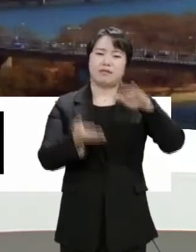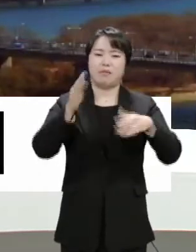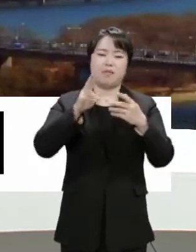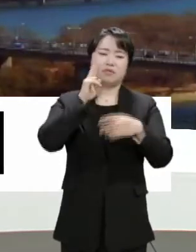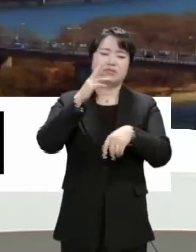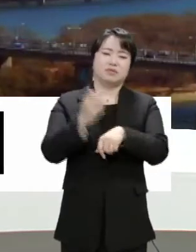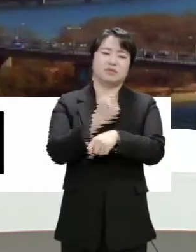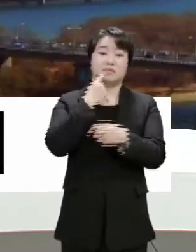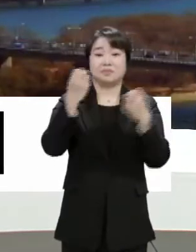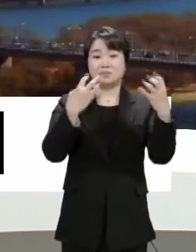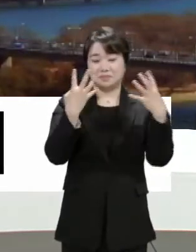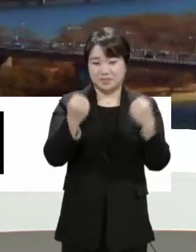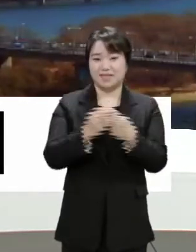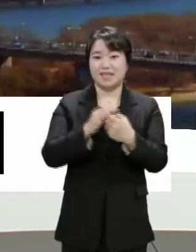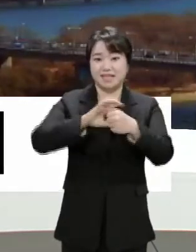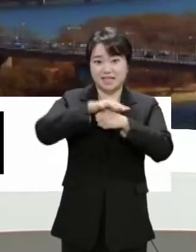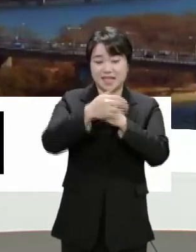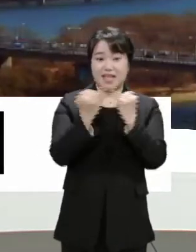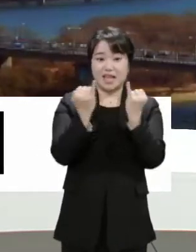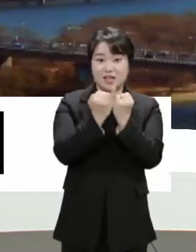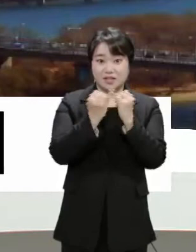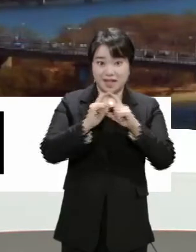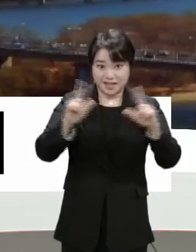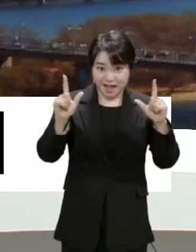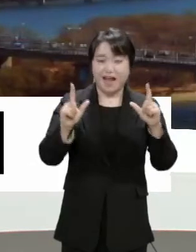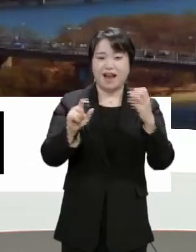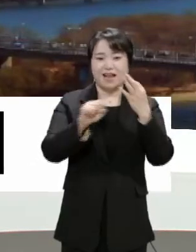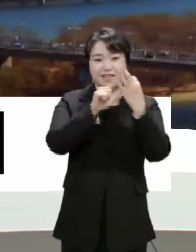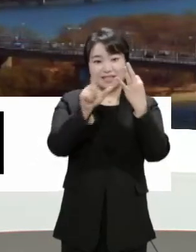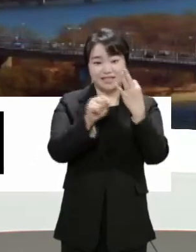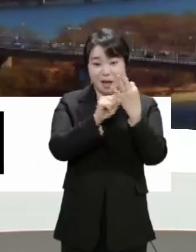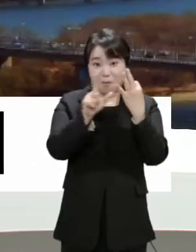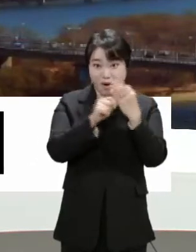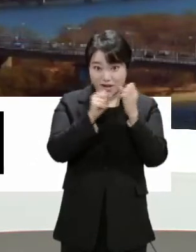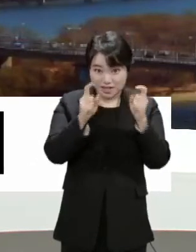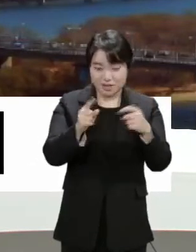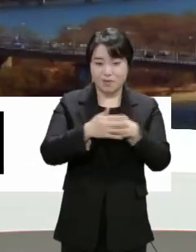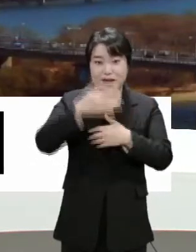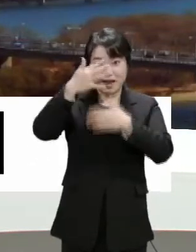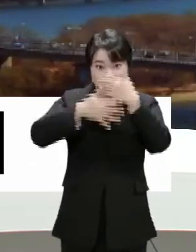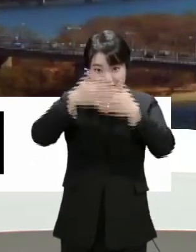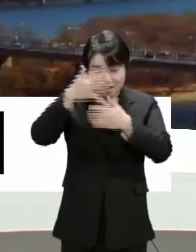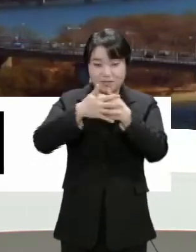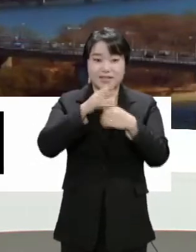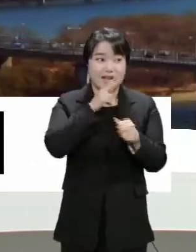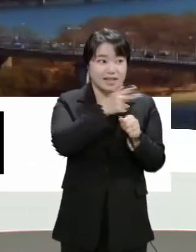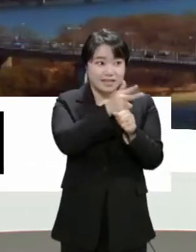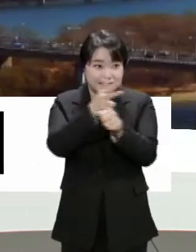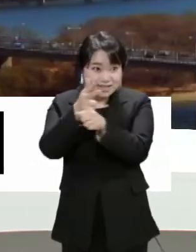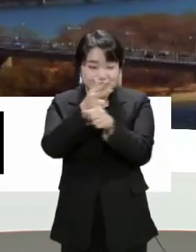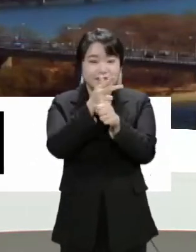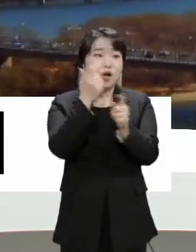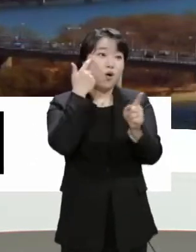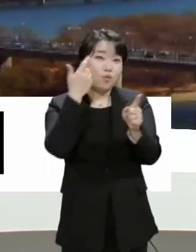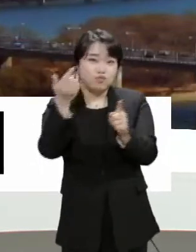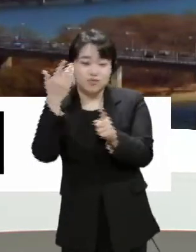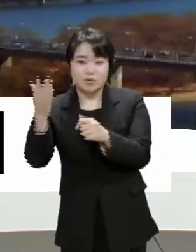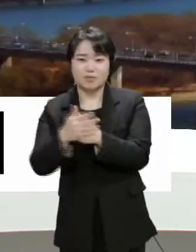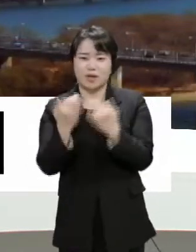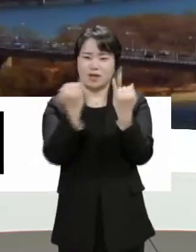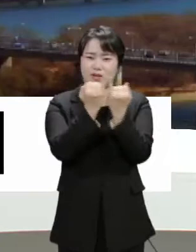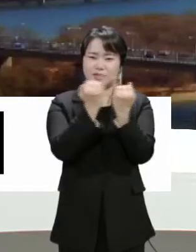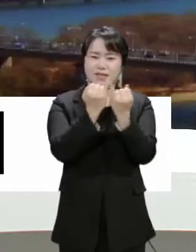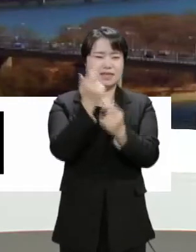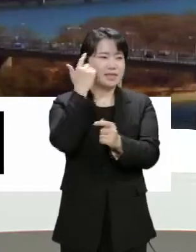지적합니다. 그래서 세계 여성의 날이 있는 3월을 맞아 저희 영상 촬영 기자들이 마이크를 들고 거리로 나가 여성들의